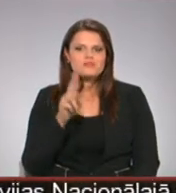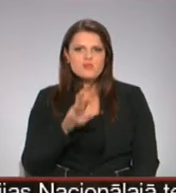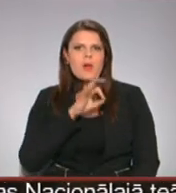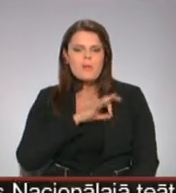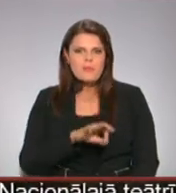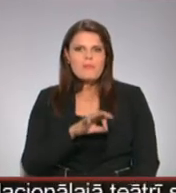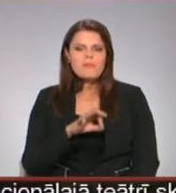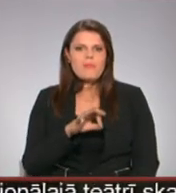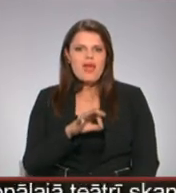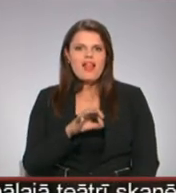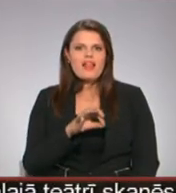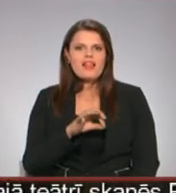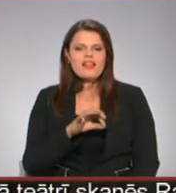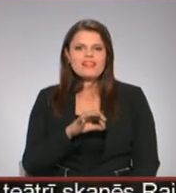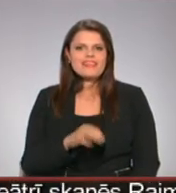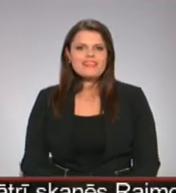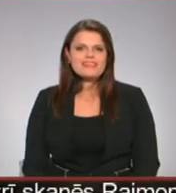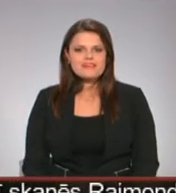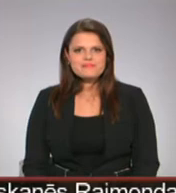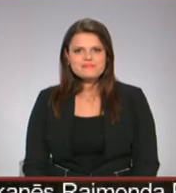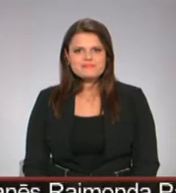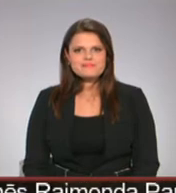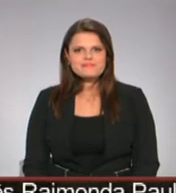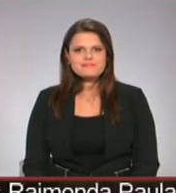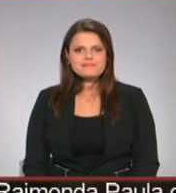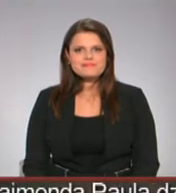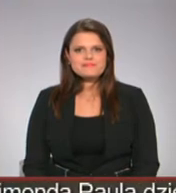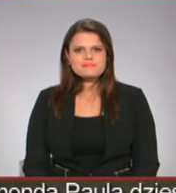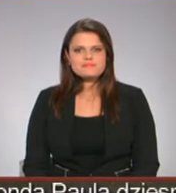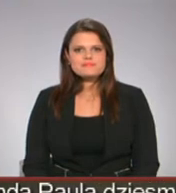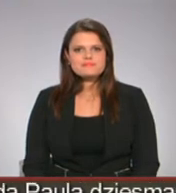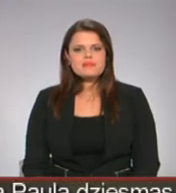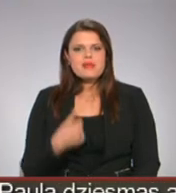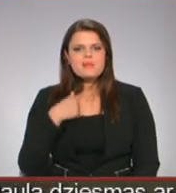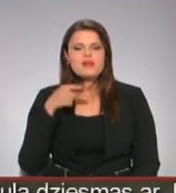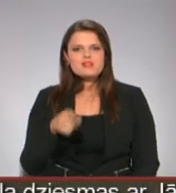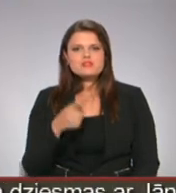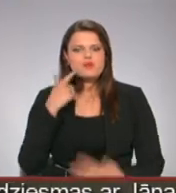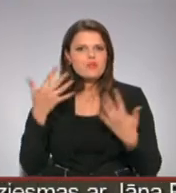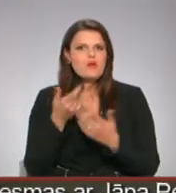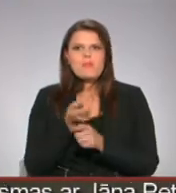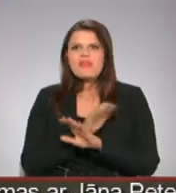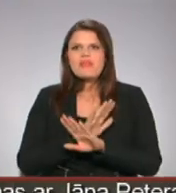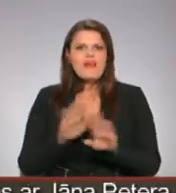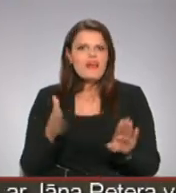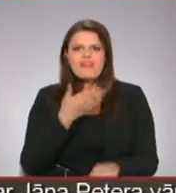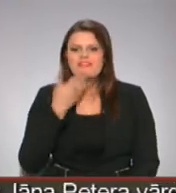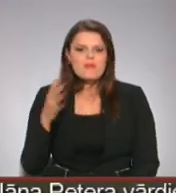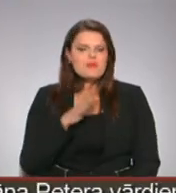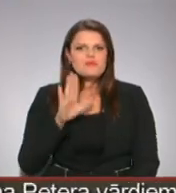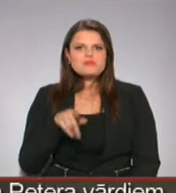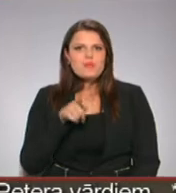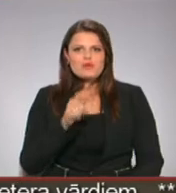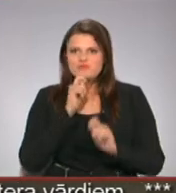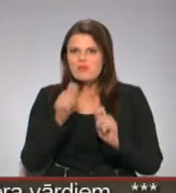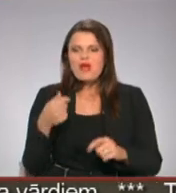ir pavērsies pret jums, nes jums iedvesmu. Man šī doma nekad nebija uzpeldējusi par šo balvu.